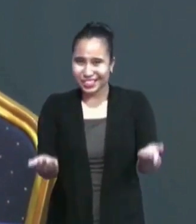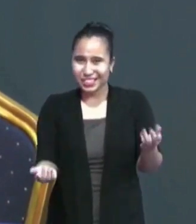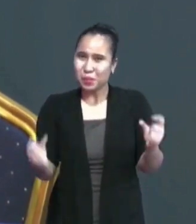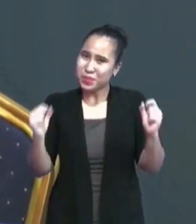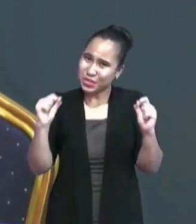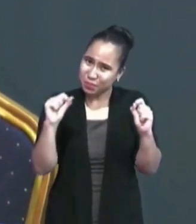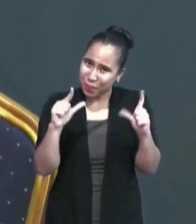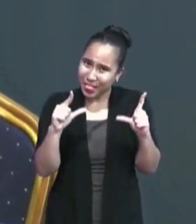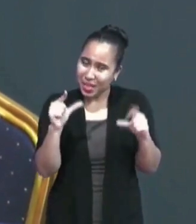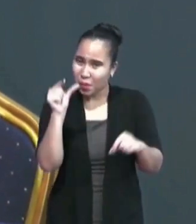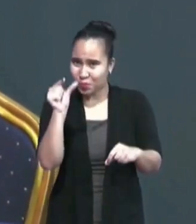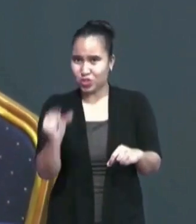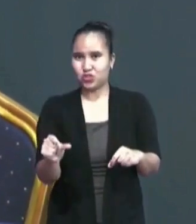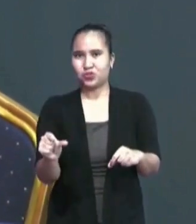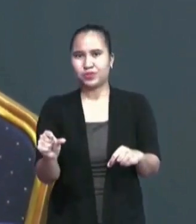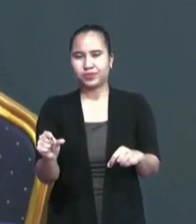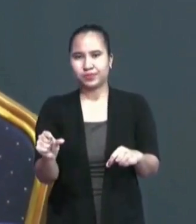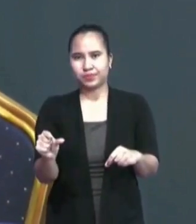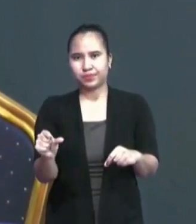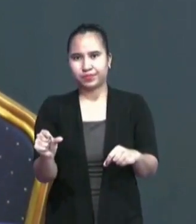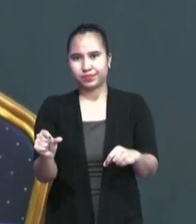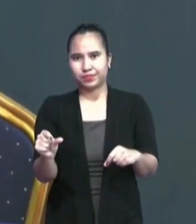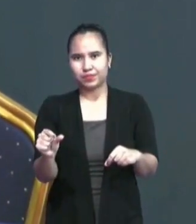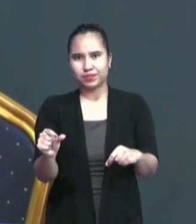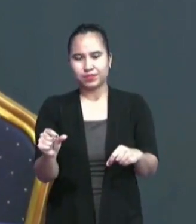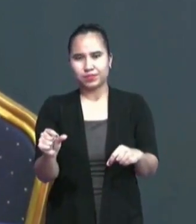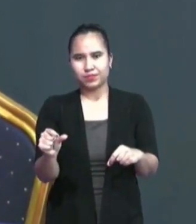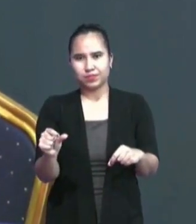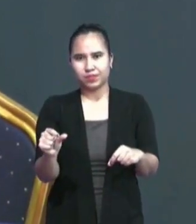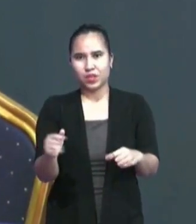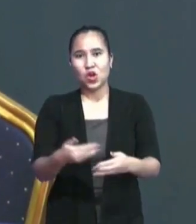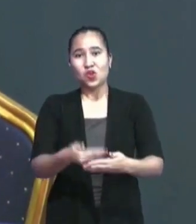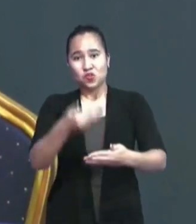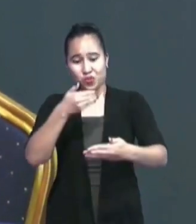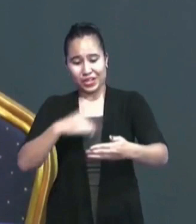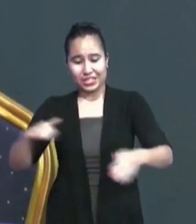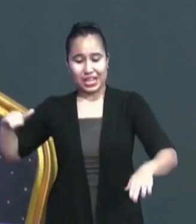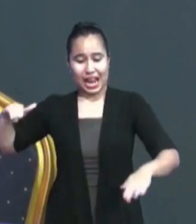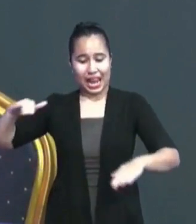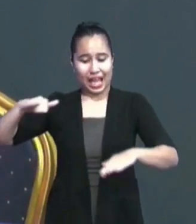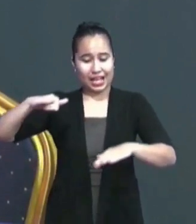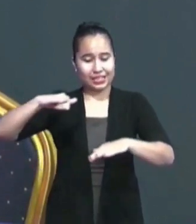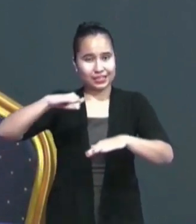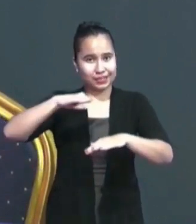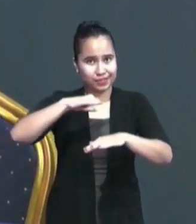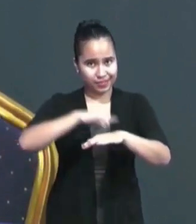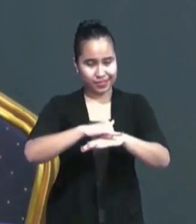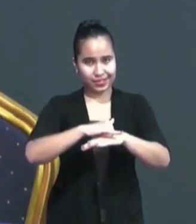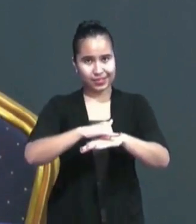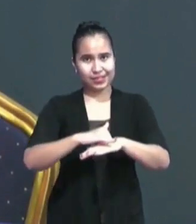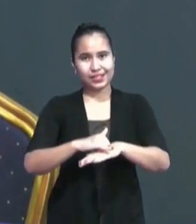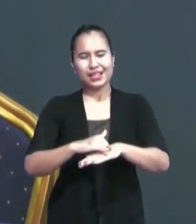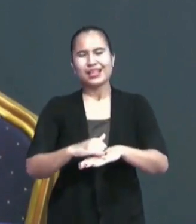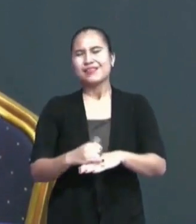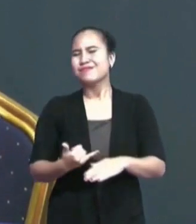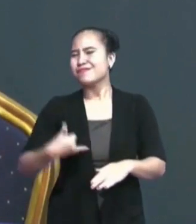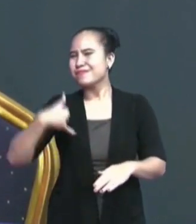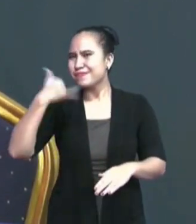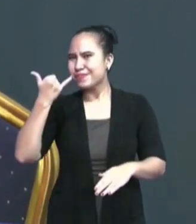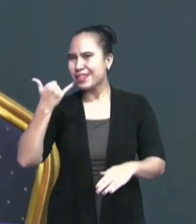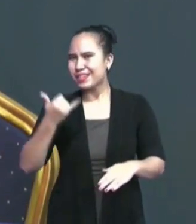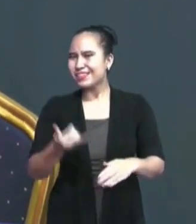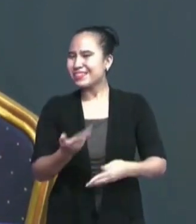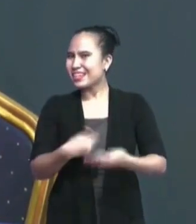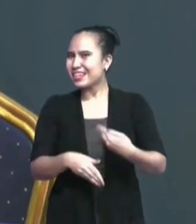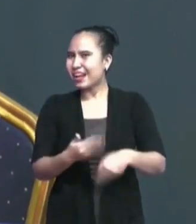niet doorgegaan vanwege het feit dat voordat je gaat landen, er een heleboel zaken moeten worden gedaan.